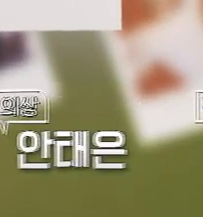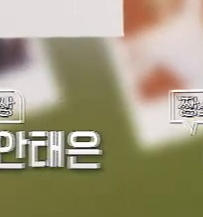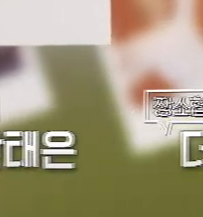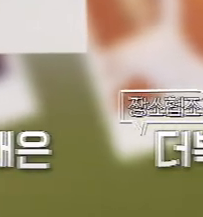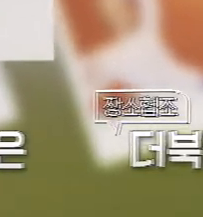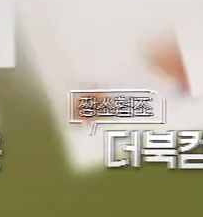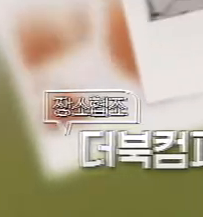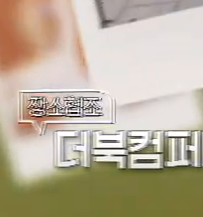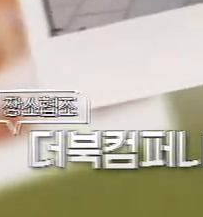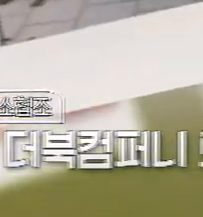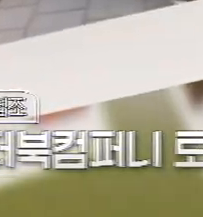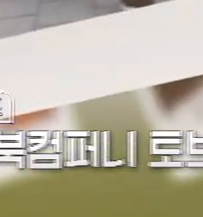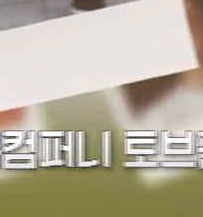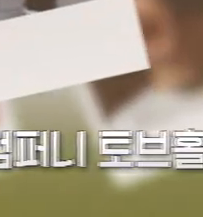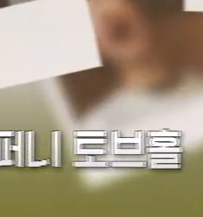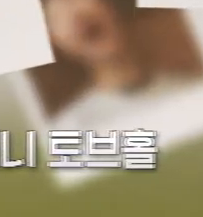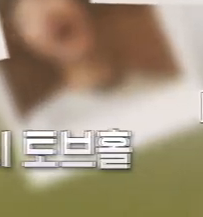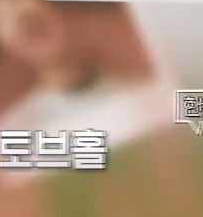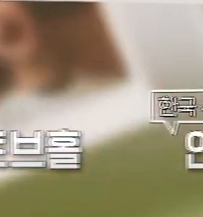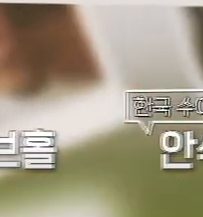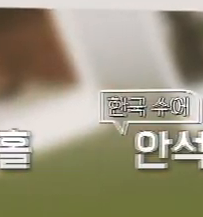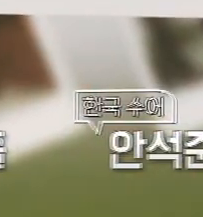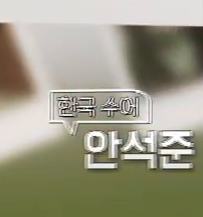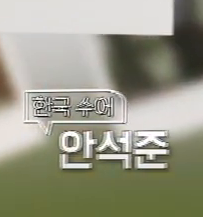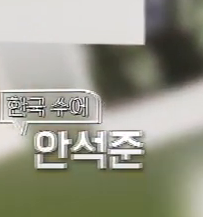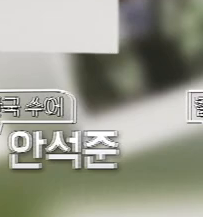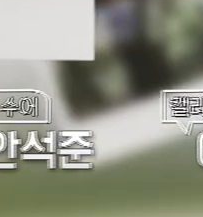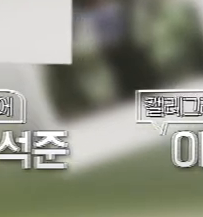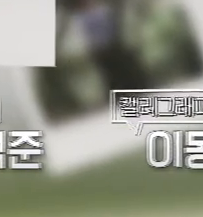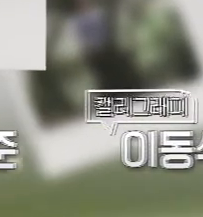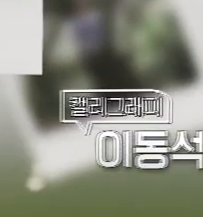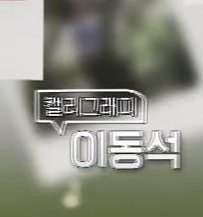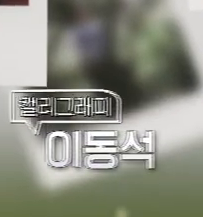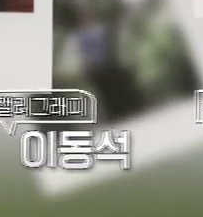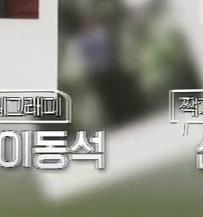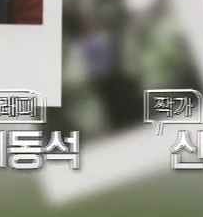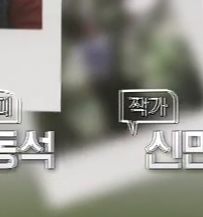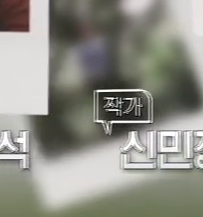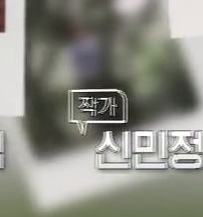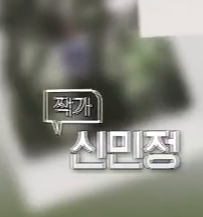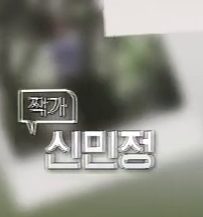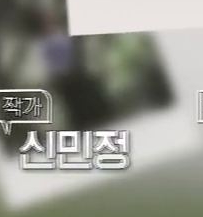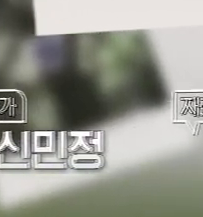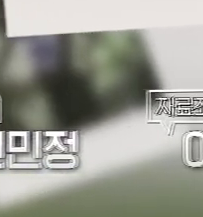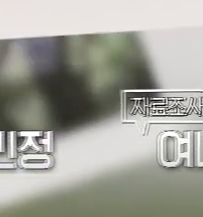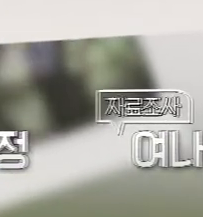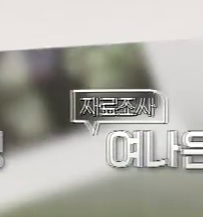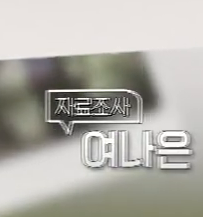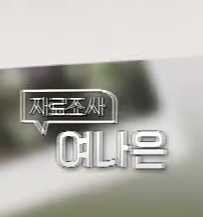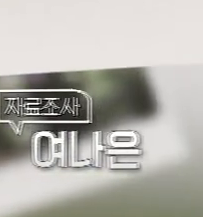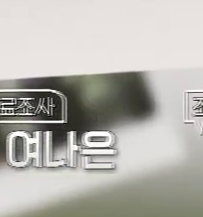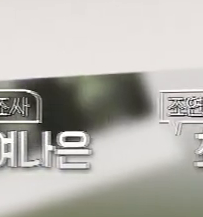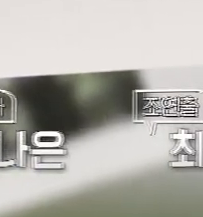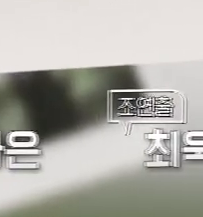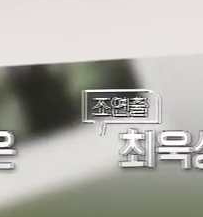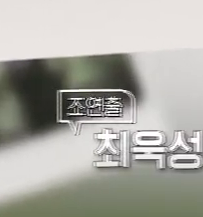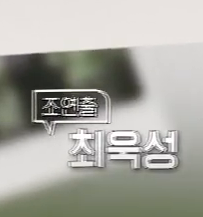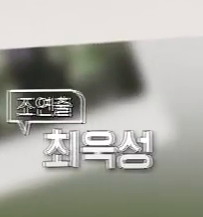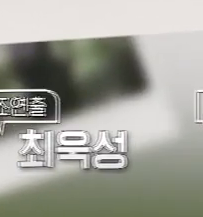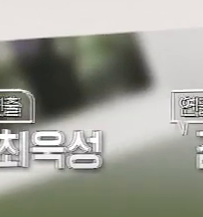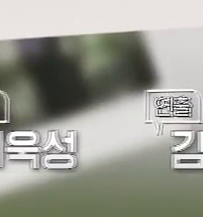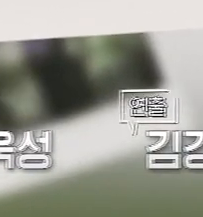and appreciate that you and me